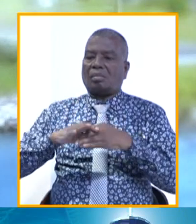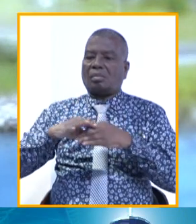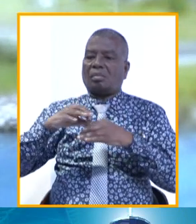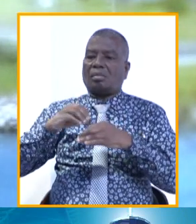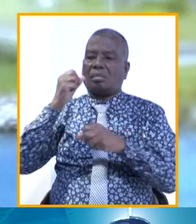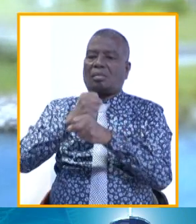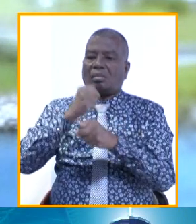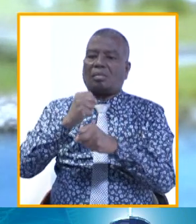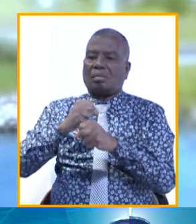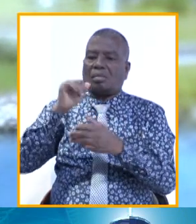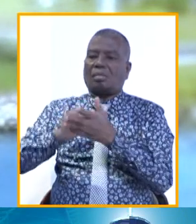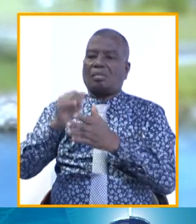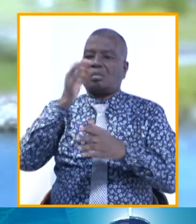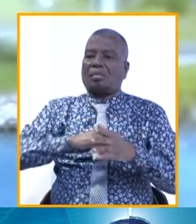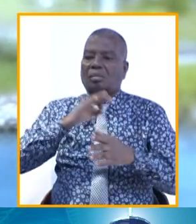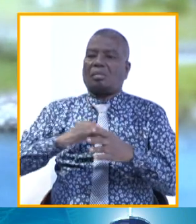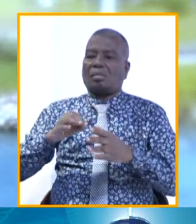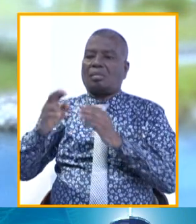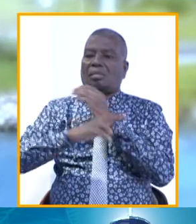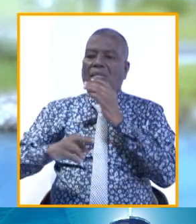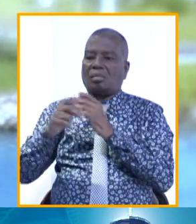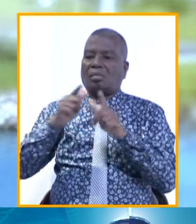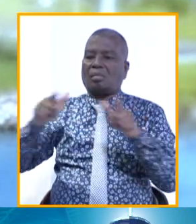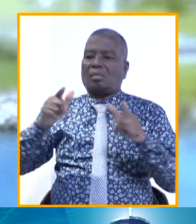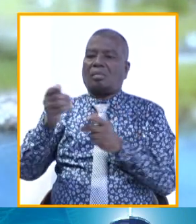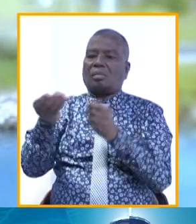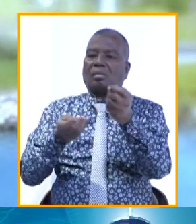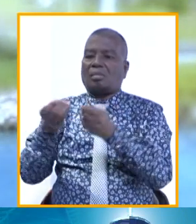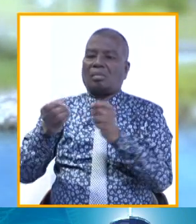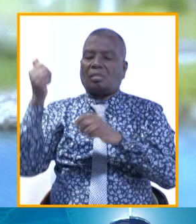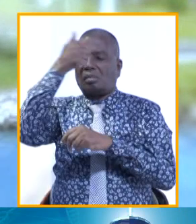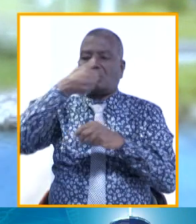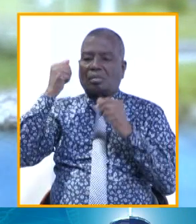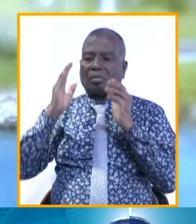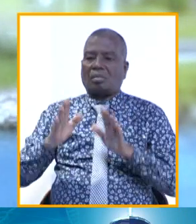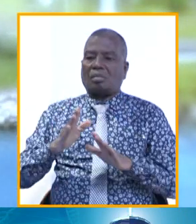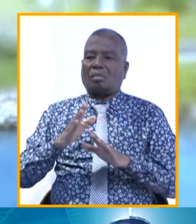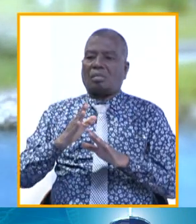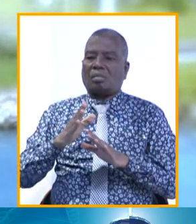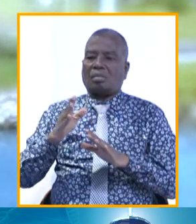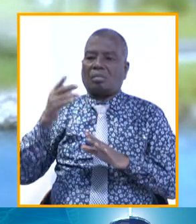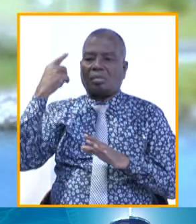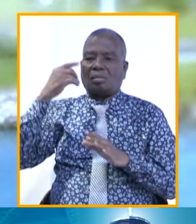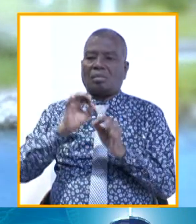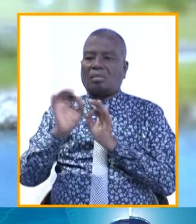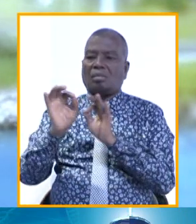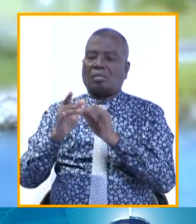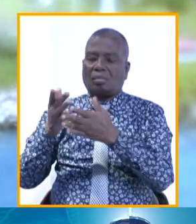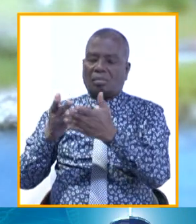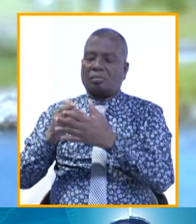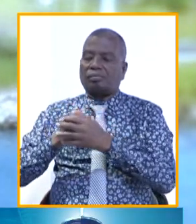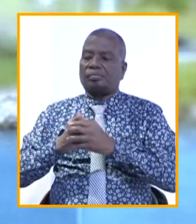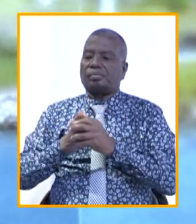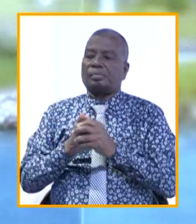travaux ont porté sur les avantages de la zone de libre-échange continentale africaine, l'ASLECAF. Les explications de Dangui